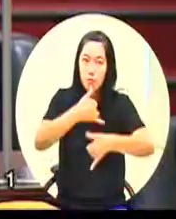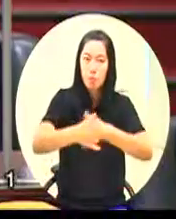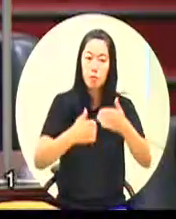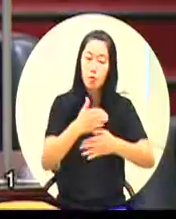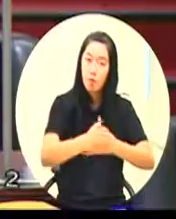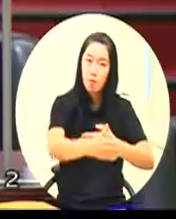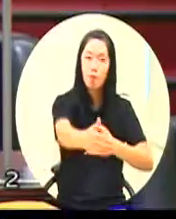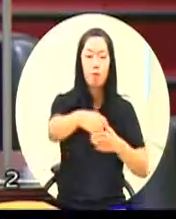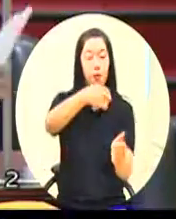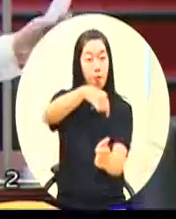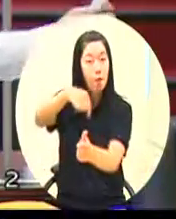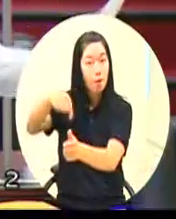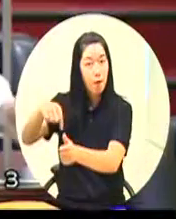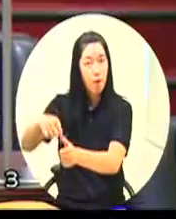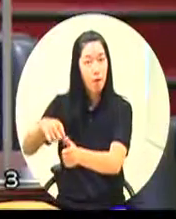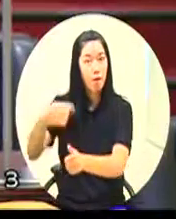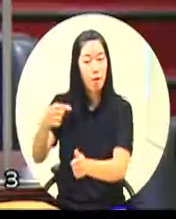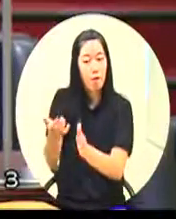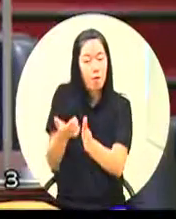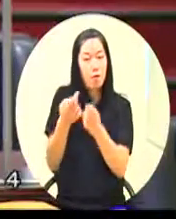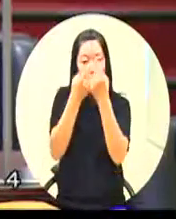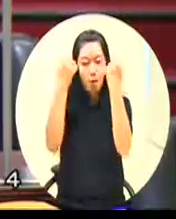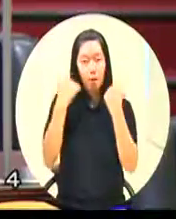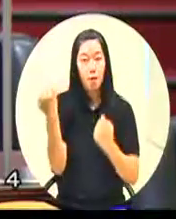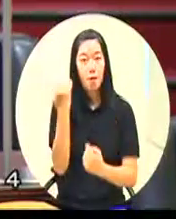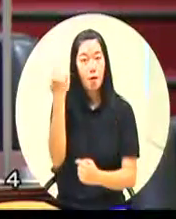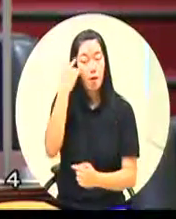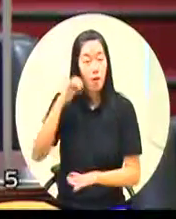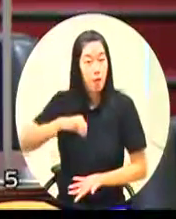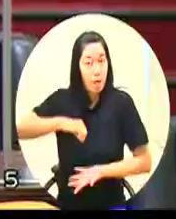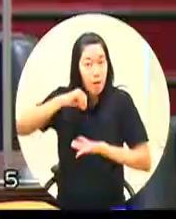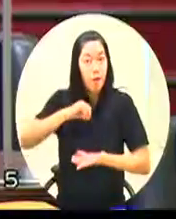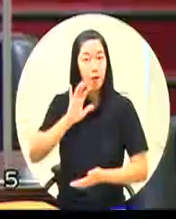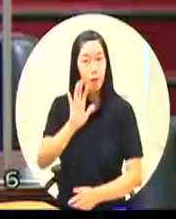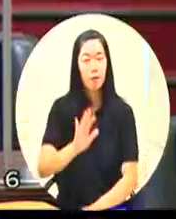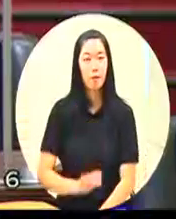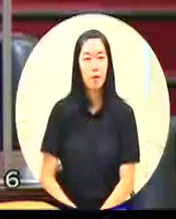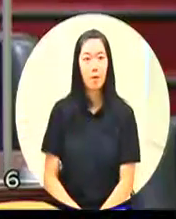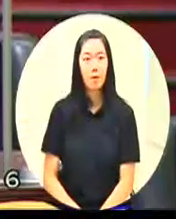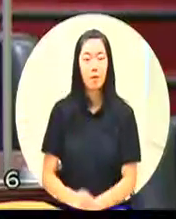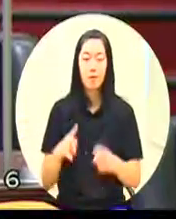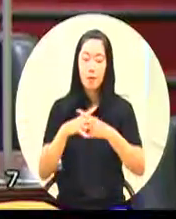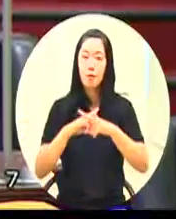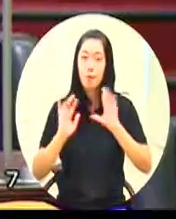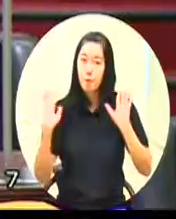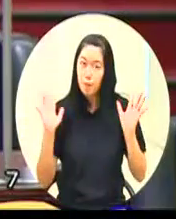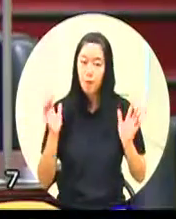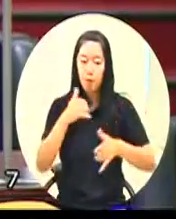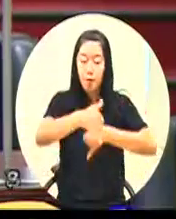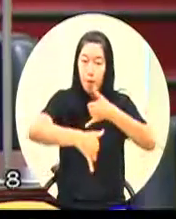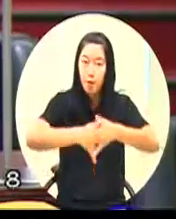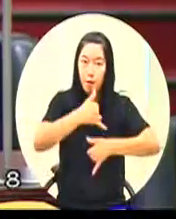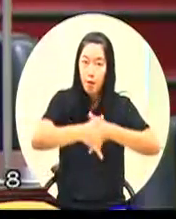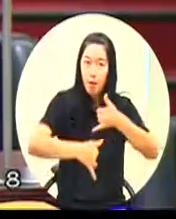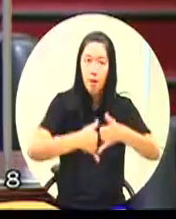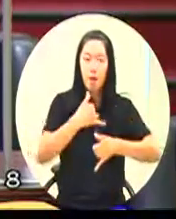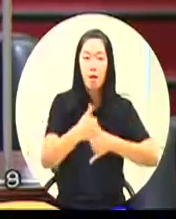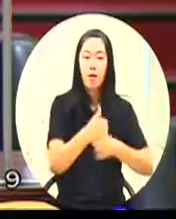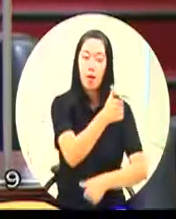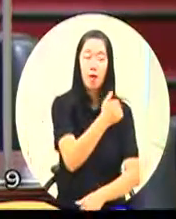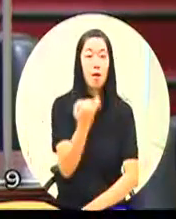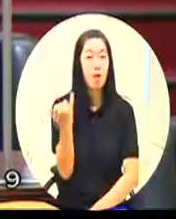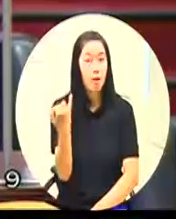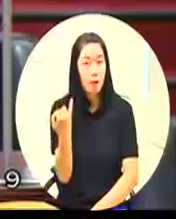教学上，刚刚周凌文周议员有提到一些小朋友的生活上的一些现象，一